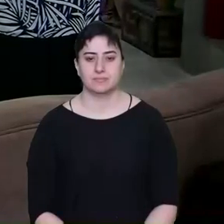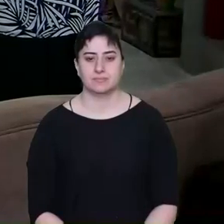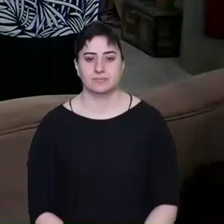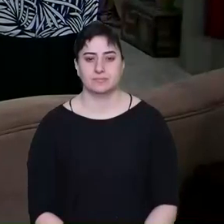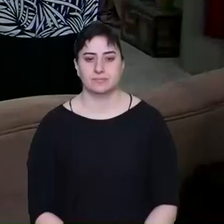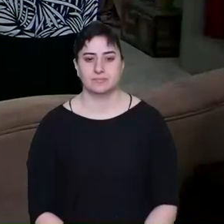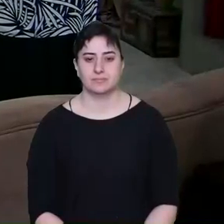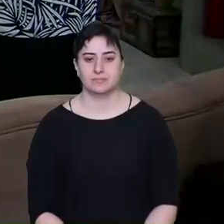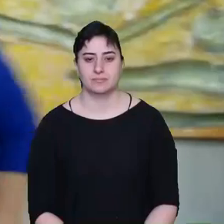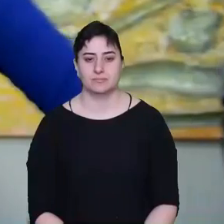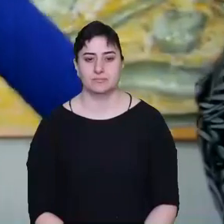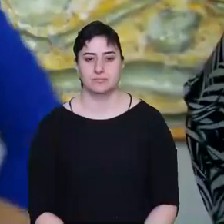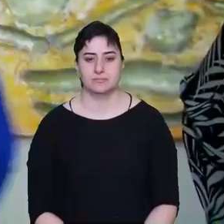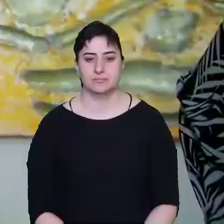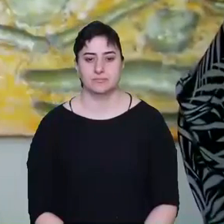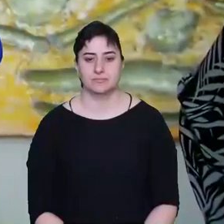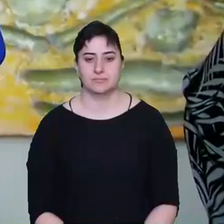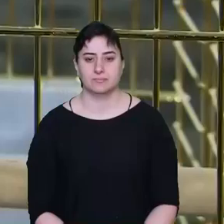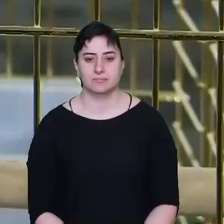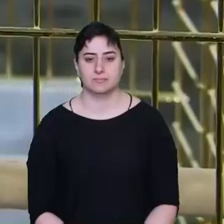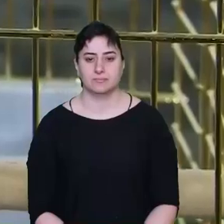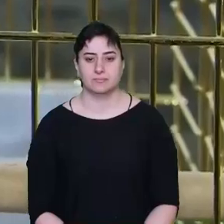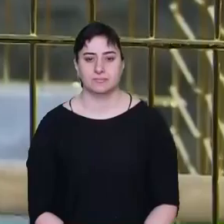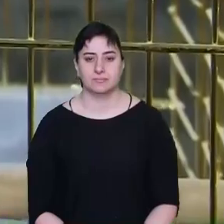edasıyla kafesin önünde salınıyor.